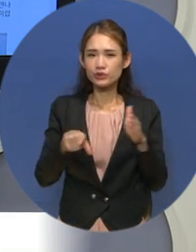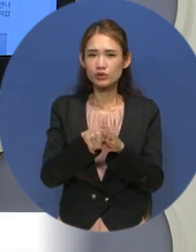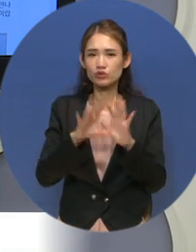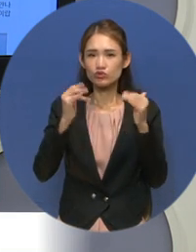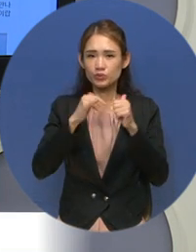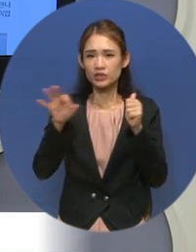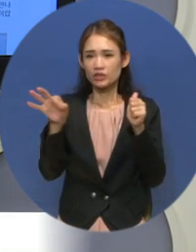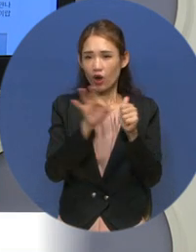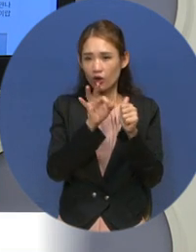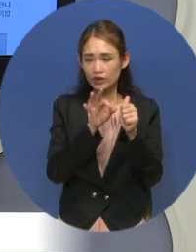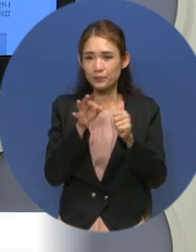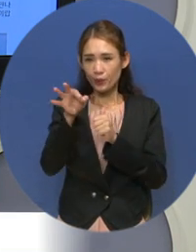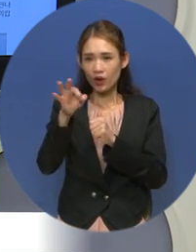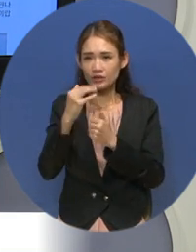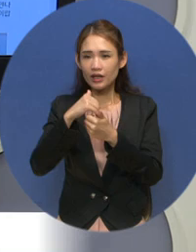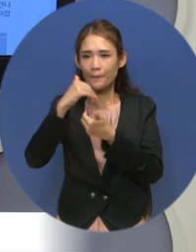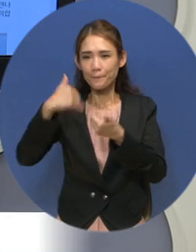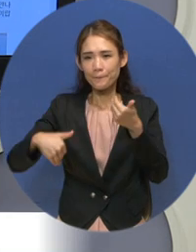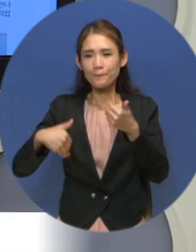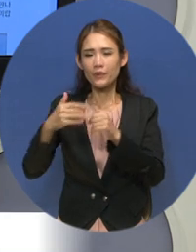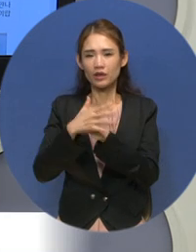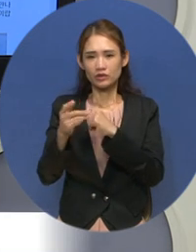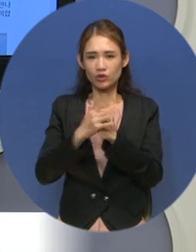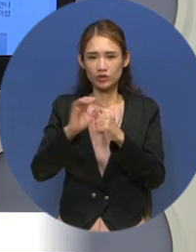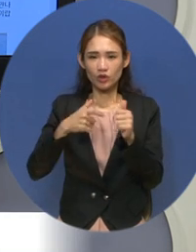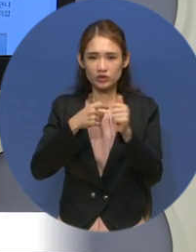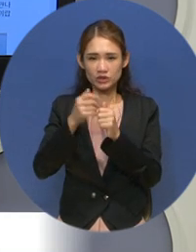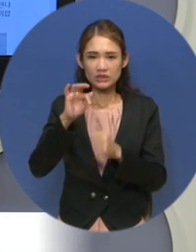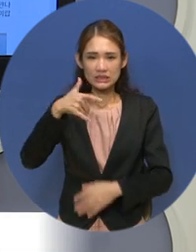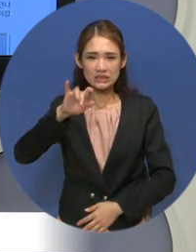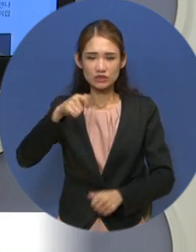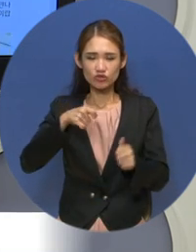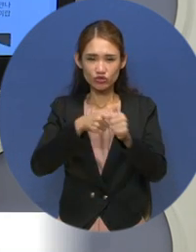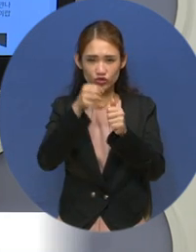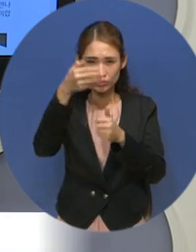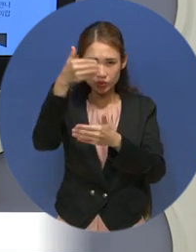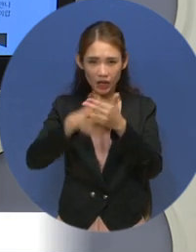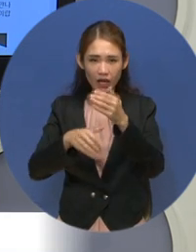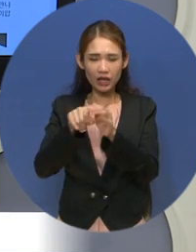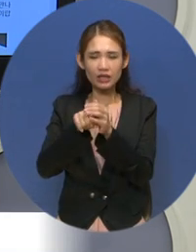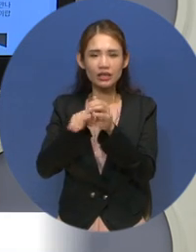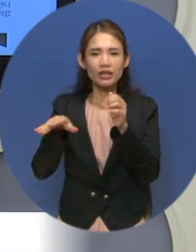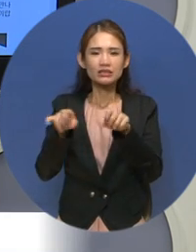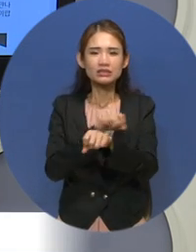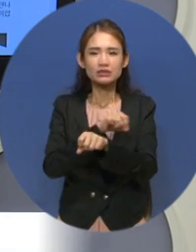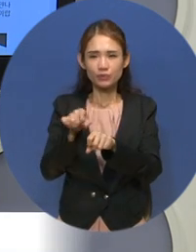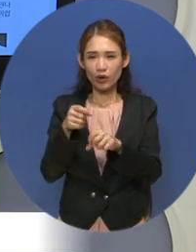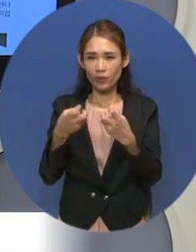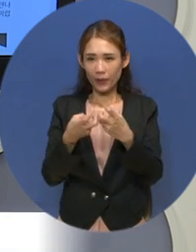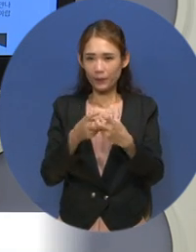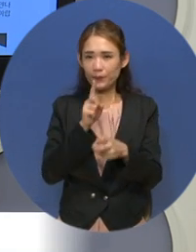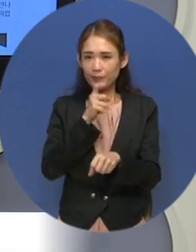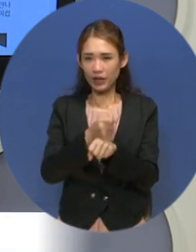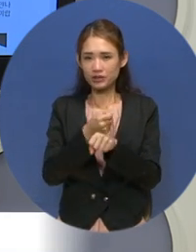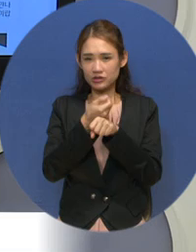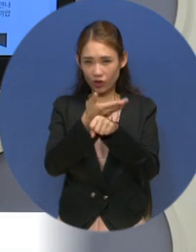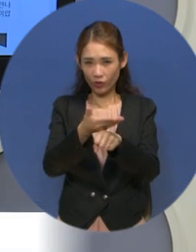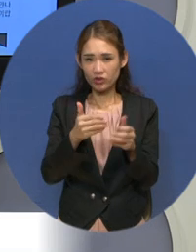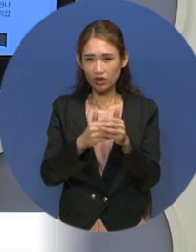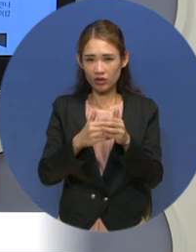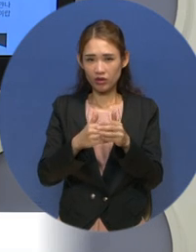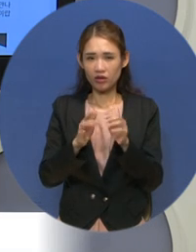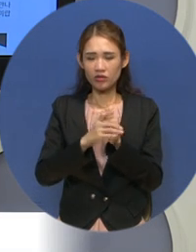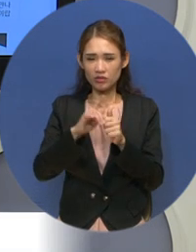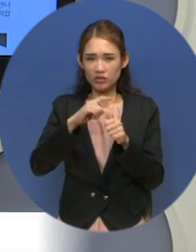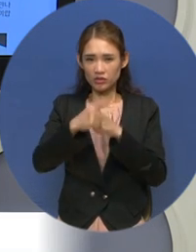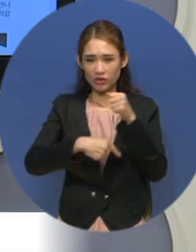보험료 납부 예외 와 연체금 징수 회 조치를 시행한다고 지난 18일 밝혔습니다 이에 따라 연금